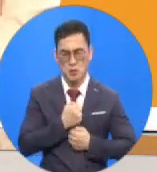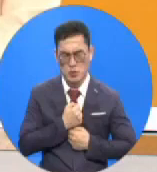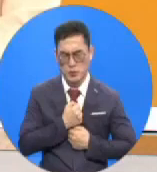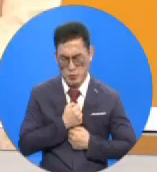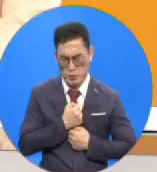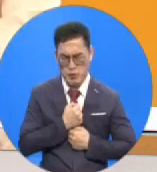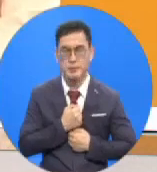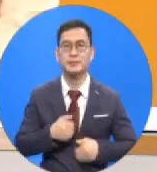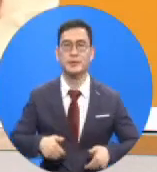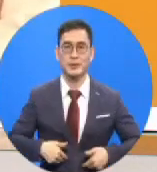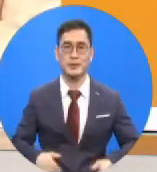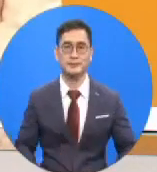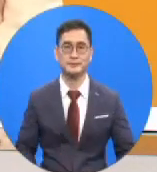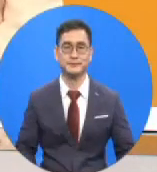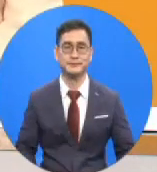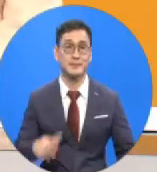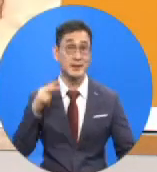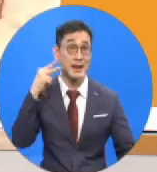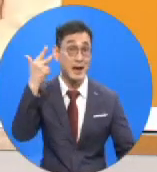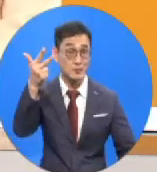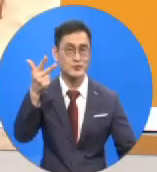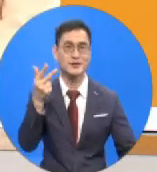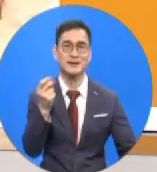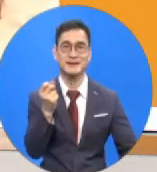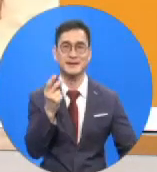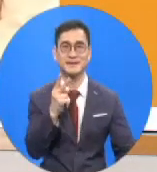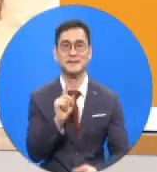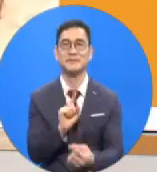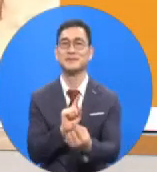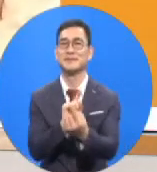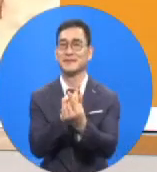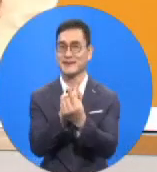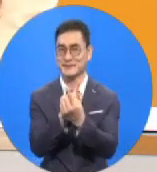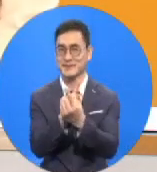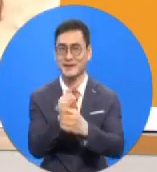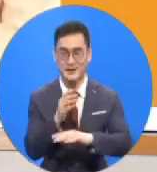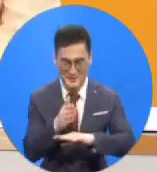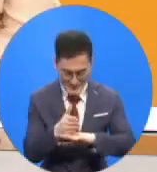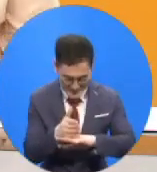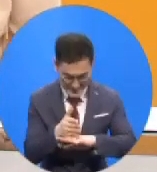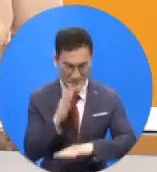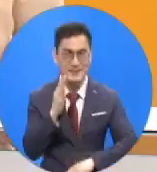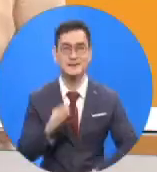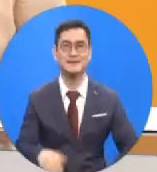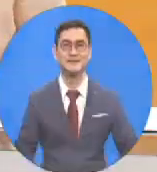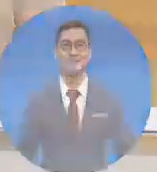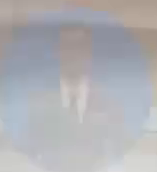싶습니다 4 저흰 다음주 토요일 더 알찬 소식으로 찾아뵙겠습니다 고맙습니다